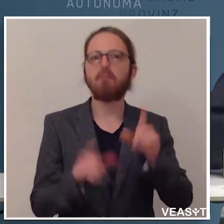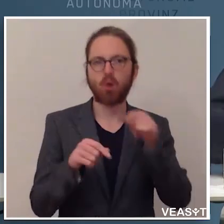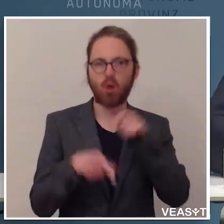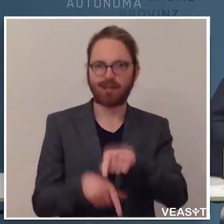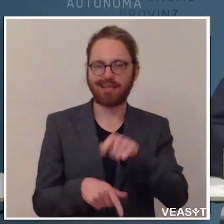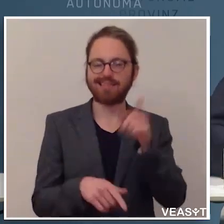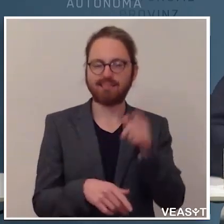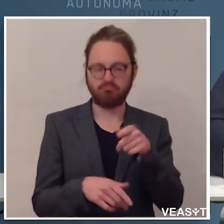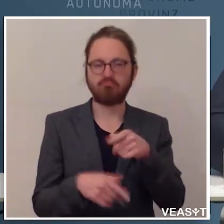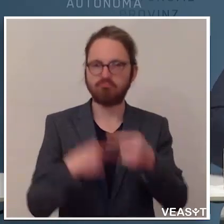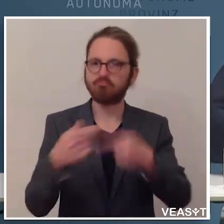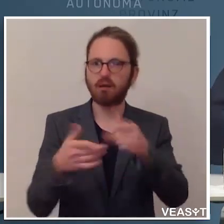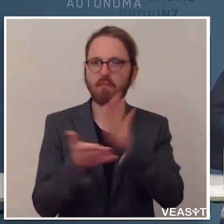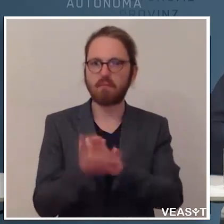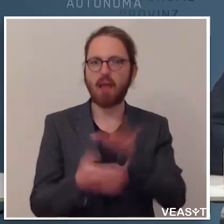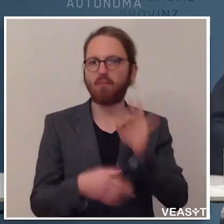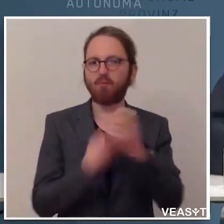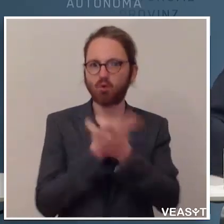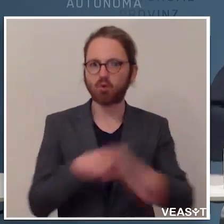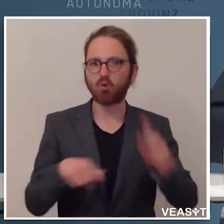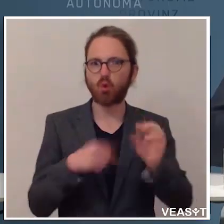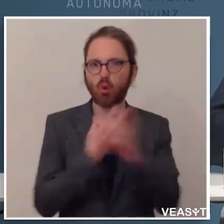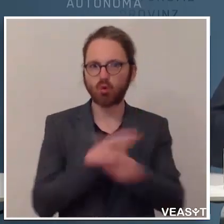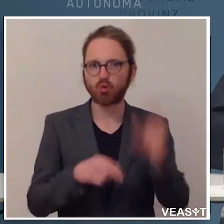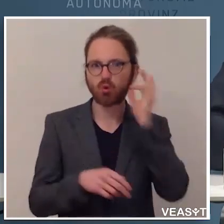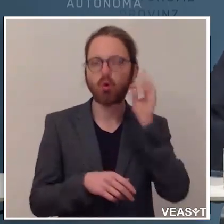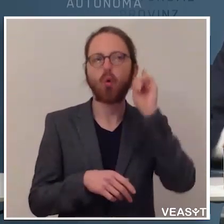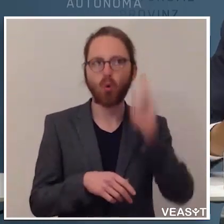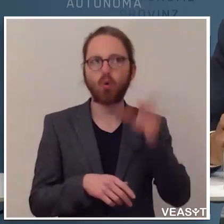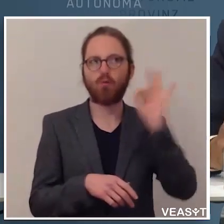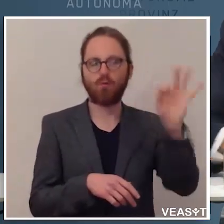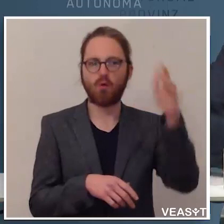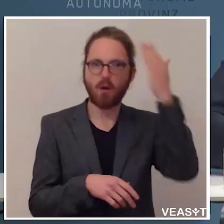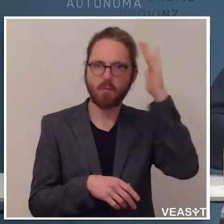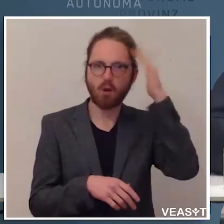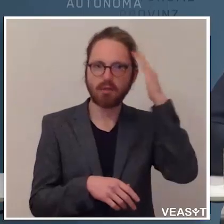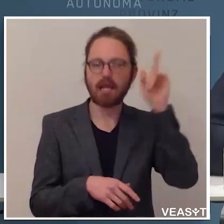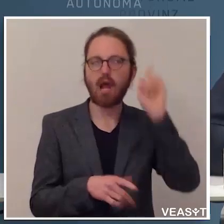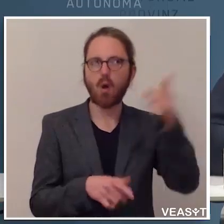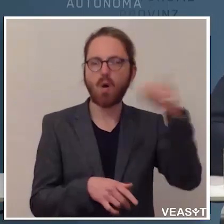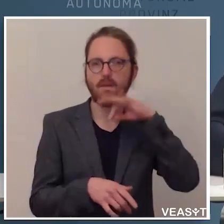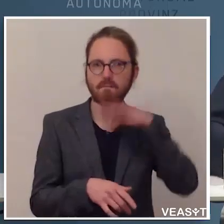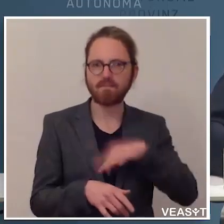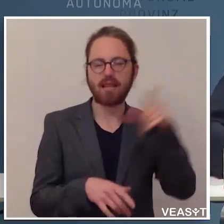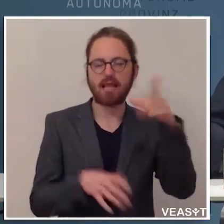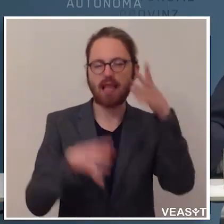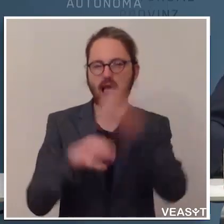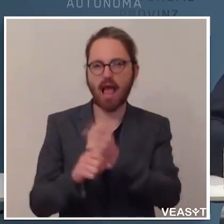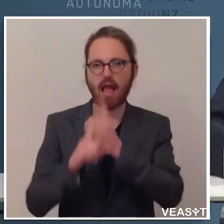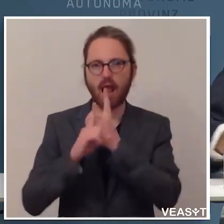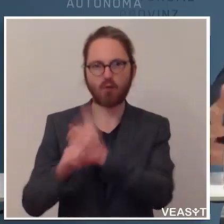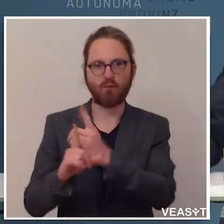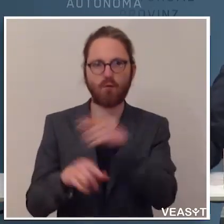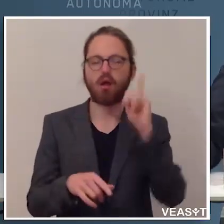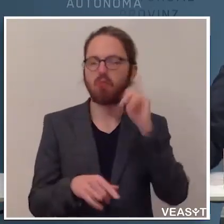Ordnungskräfte und auch die Pflicht, für deren Einhaltung zu sorgen, egal ob das staatliche Ordnungskräfte sind oder Gemeindeordnungskräfte. Wenn der